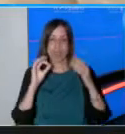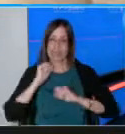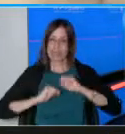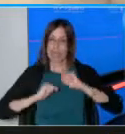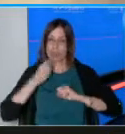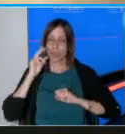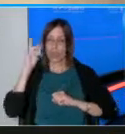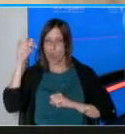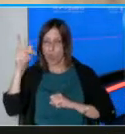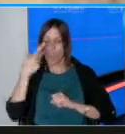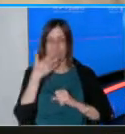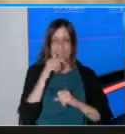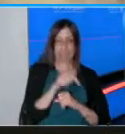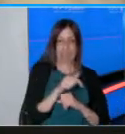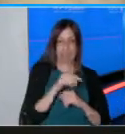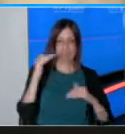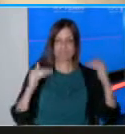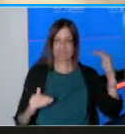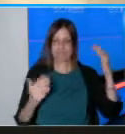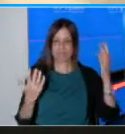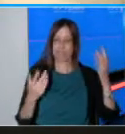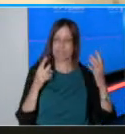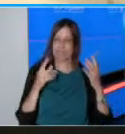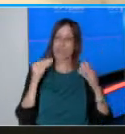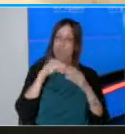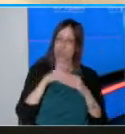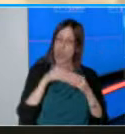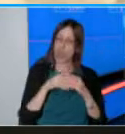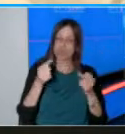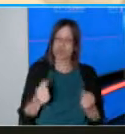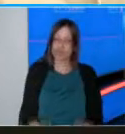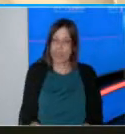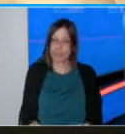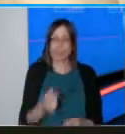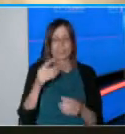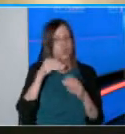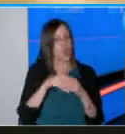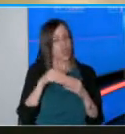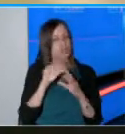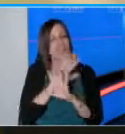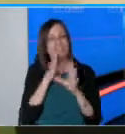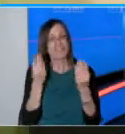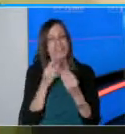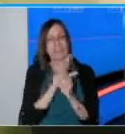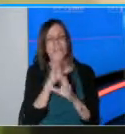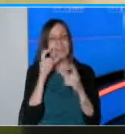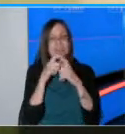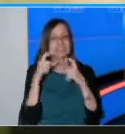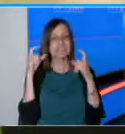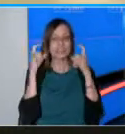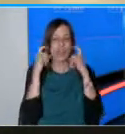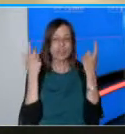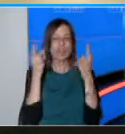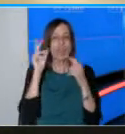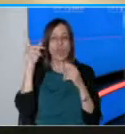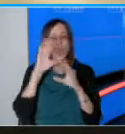ההתנהלות בחול ובארץ. וזה כולל משמעת, זה כולל שאין דבר כזה בלי מסכות.